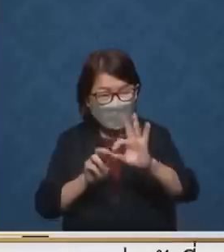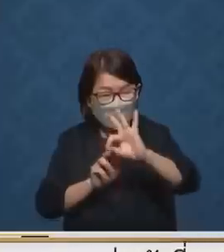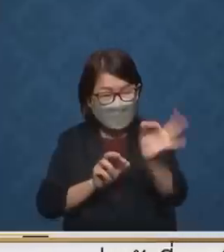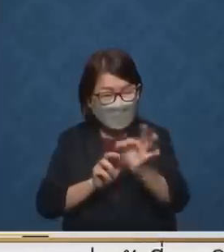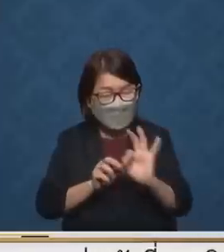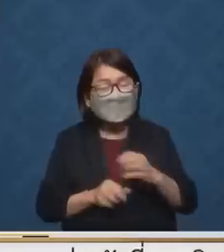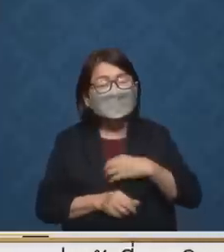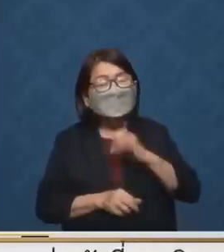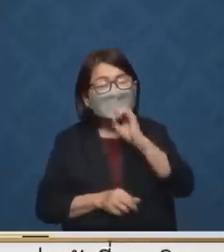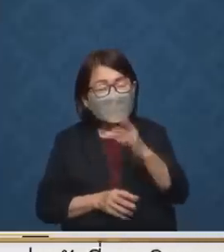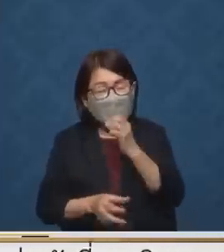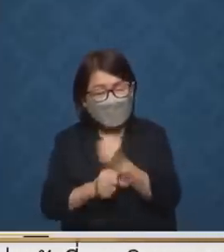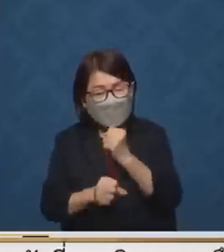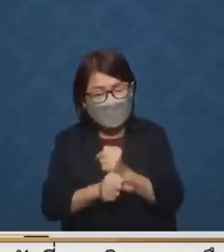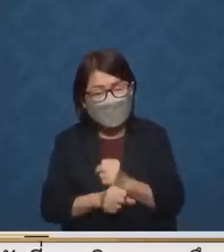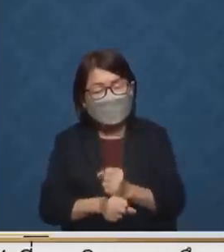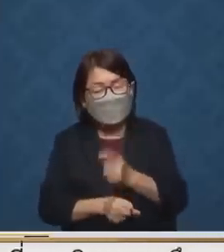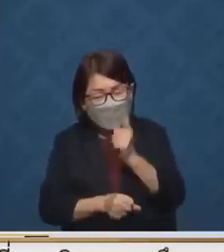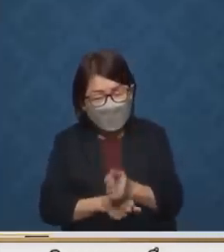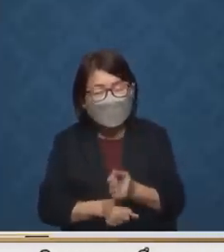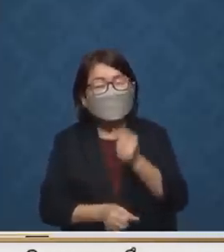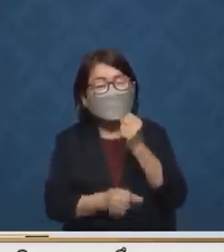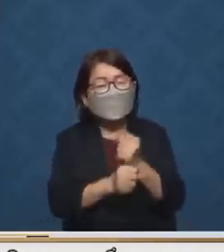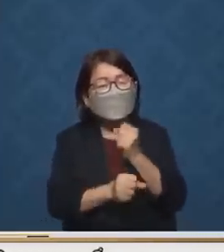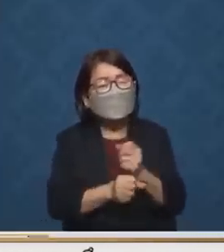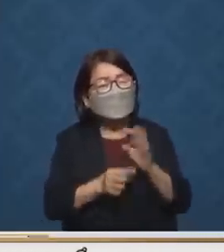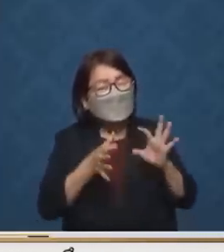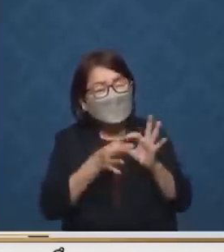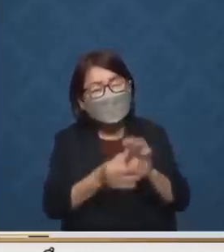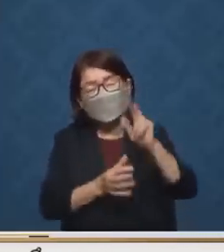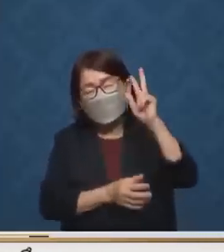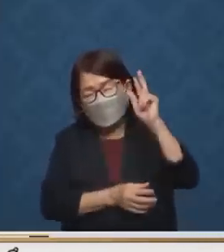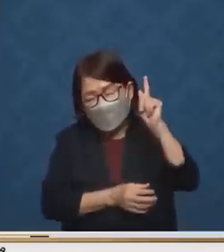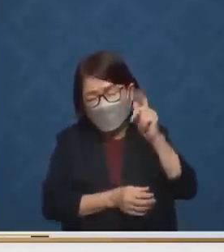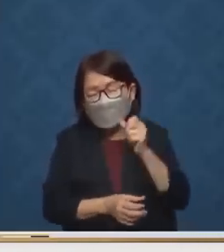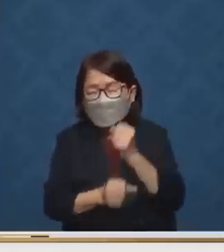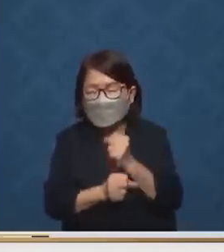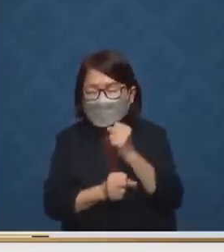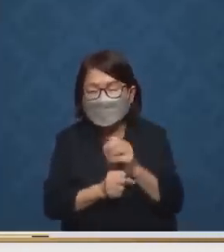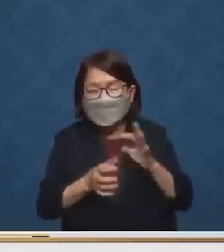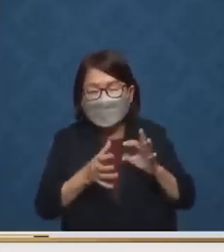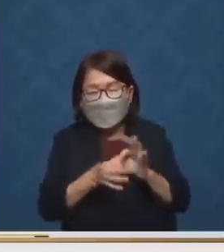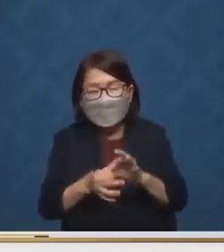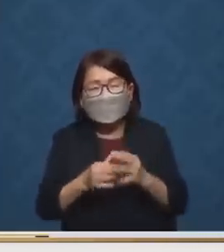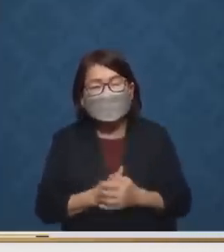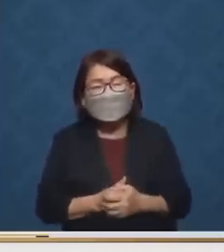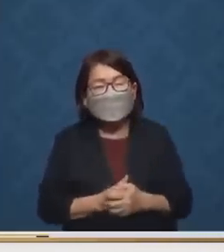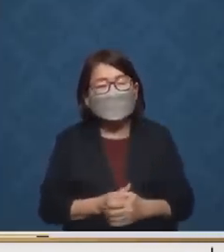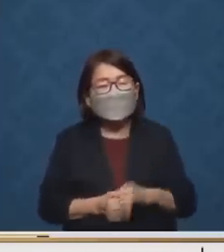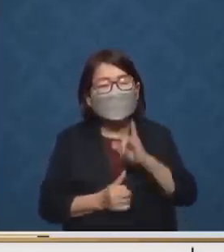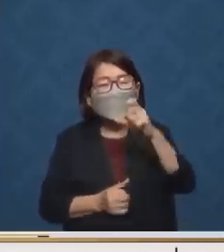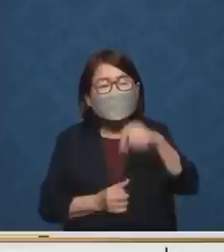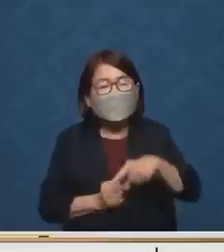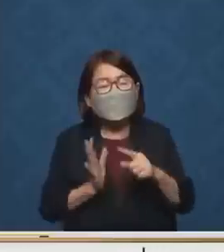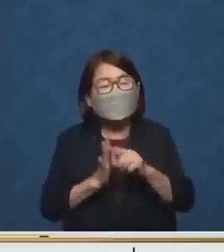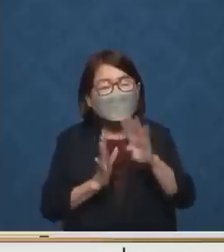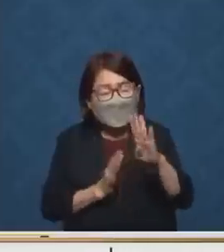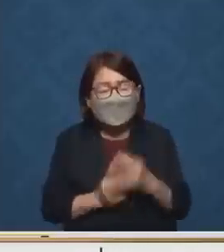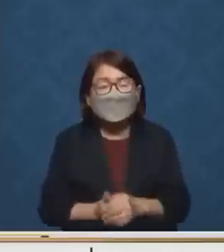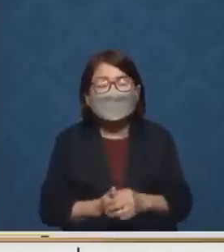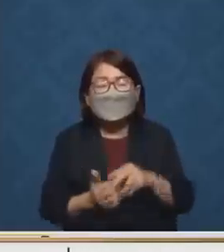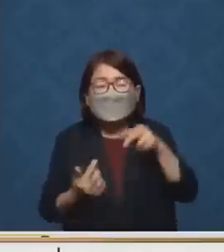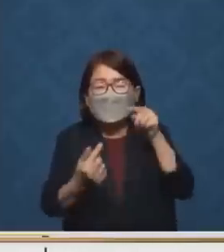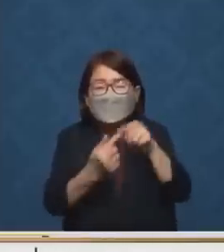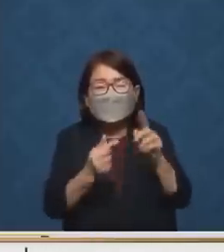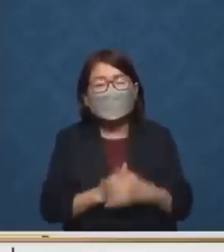ละกิจนี้ให้ปฏิบัติภาละกิจด้านข่าวสารปฏิบัติการด้านไเบอร์ทุมิติทกมติมี